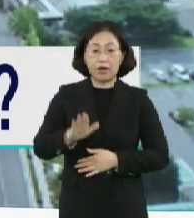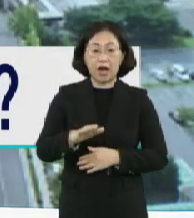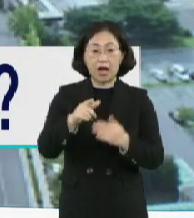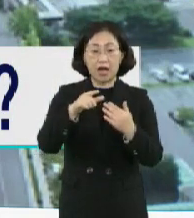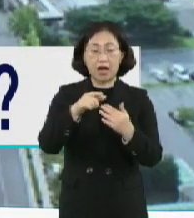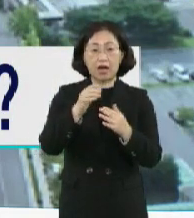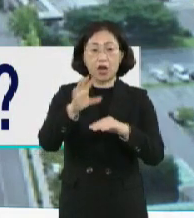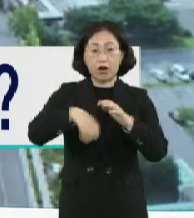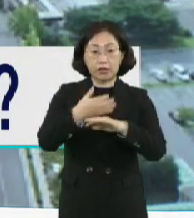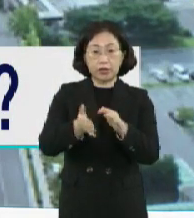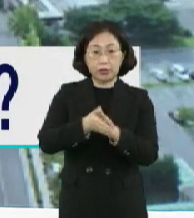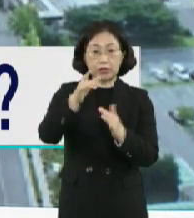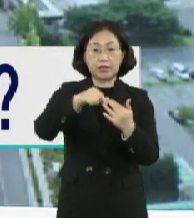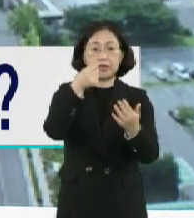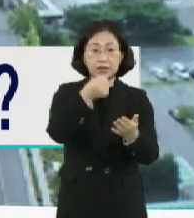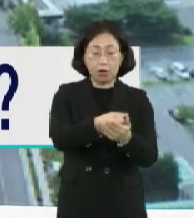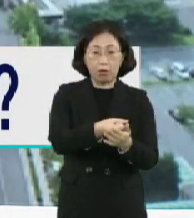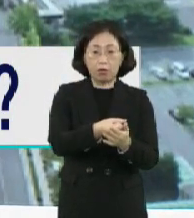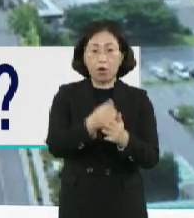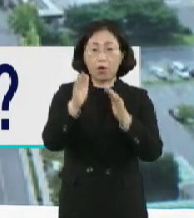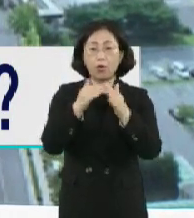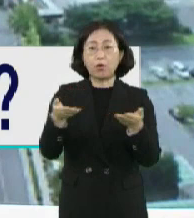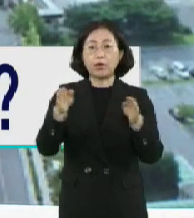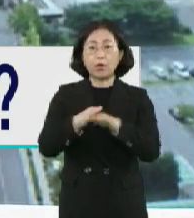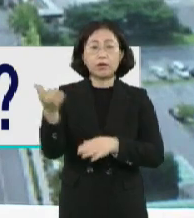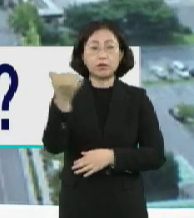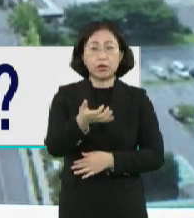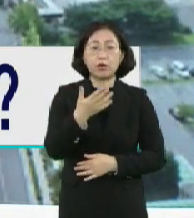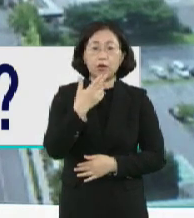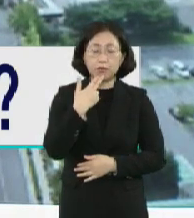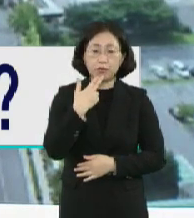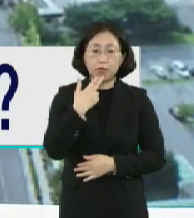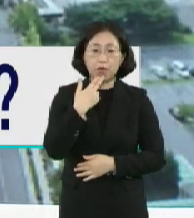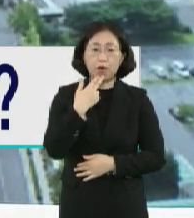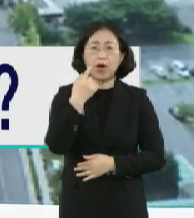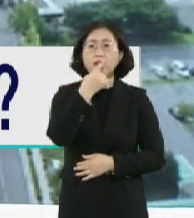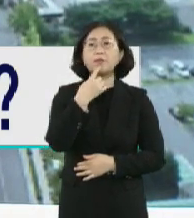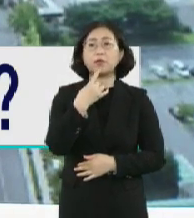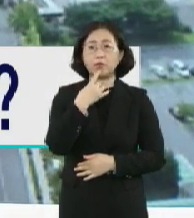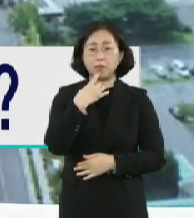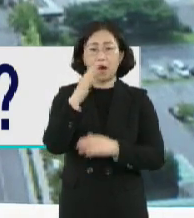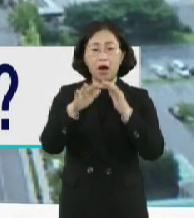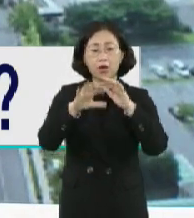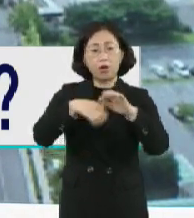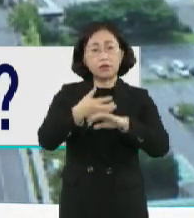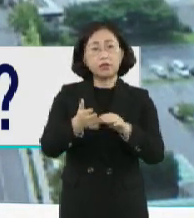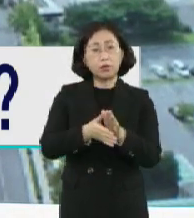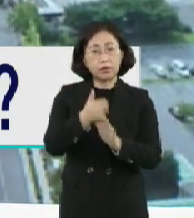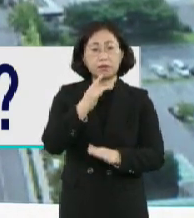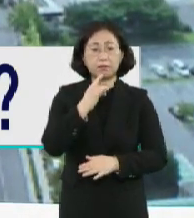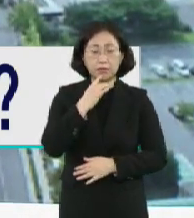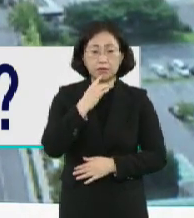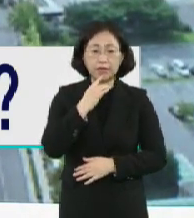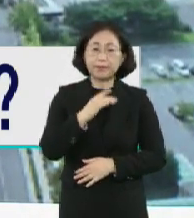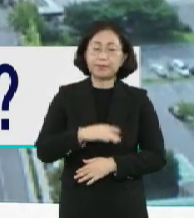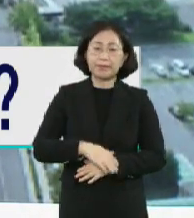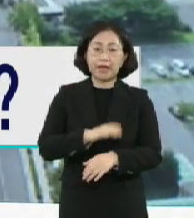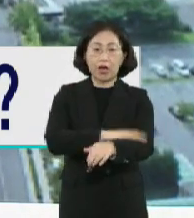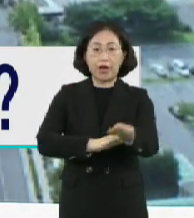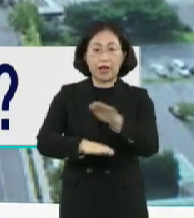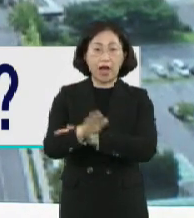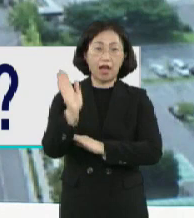지정됐고 공공기관 추가 이전 이전 무의 무늬만 혁신도시는 상황인데 여야 후보들은 속 신도시 완성을